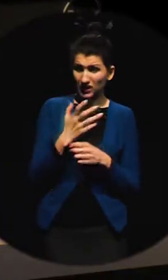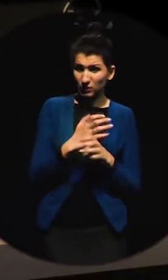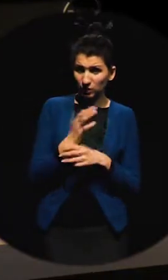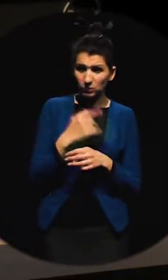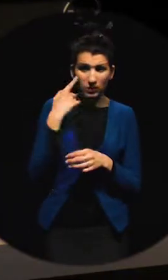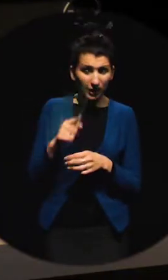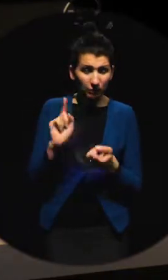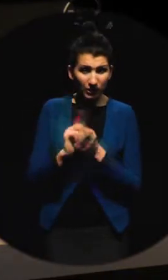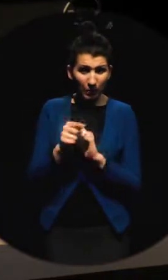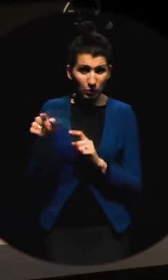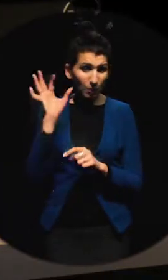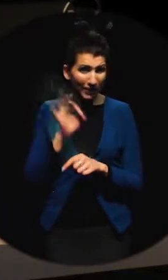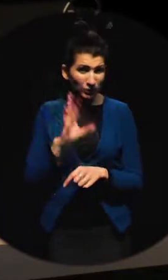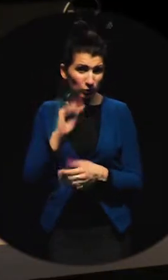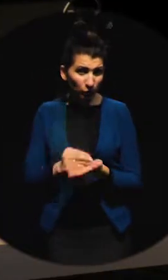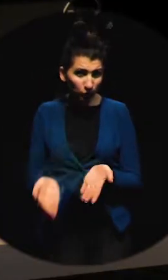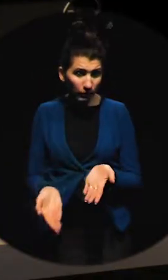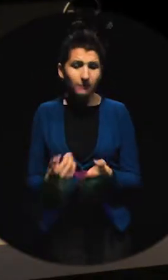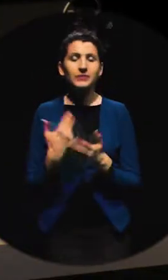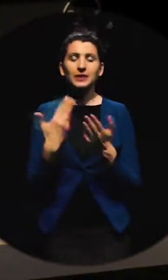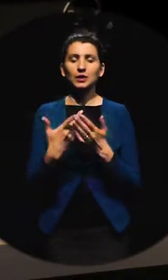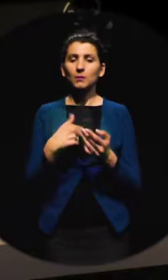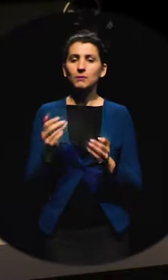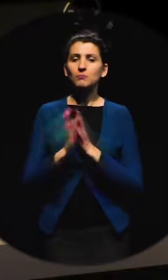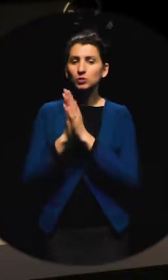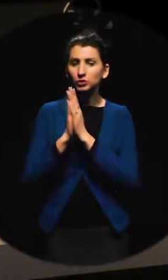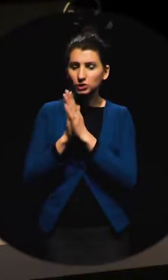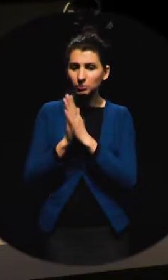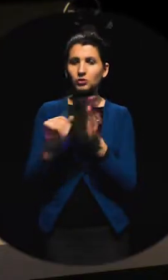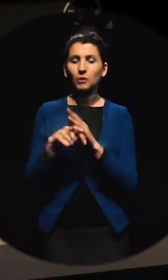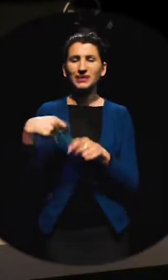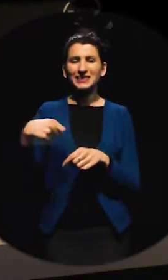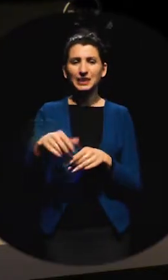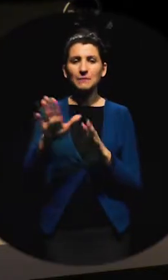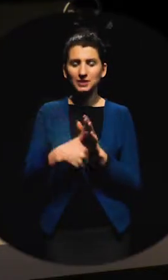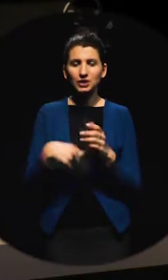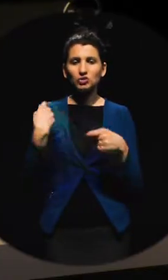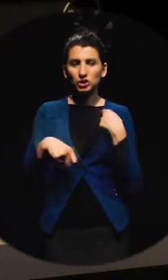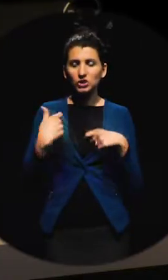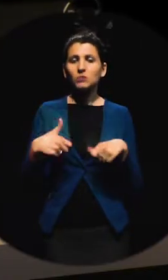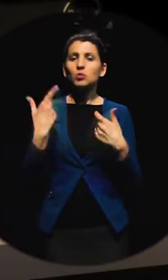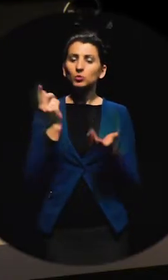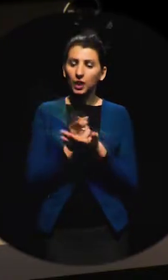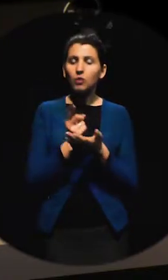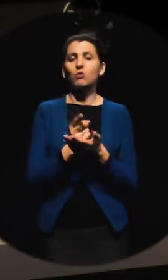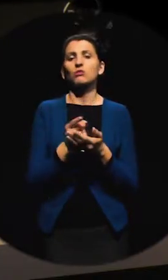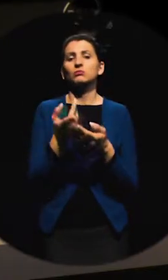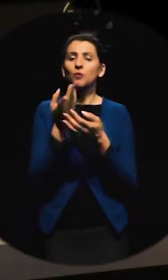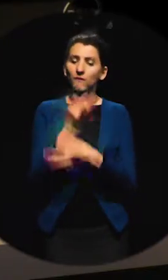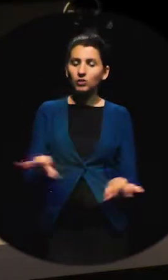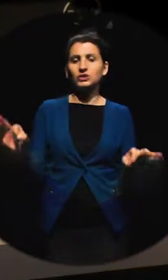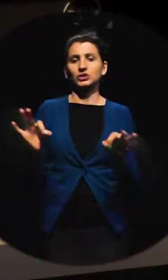spotkamy tej pani? Zwracamy się więc do prezydenta miasta Szczecin o wystosowanie konkretnych kroków w celu uwolnienia mieszkańców